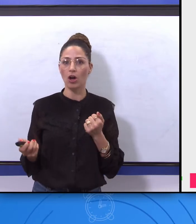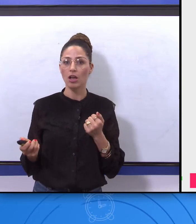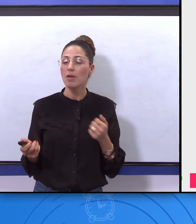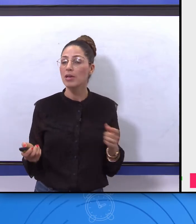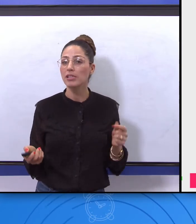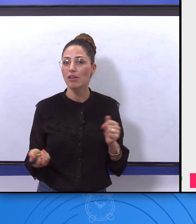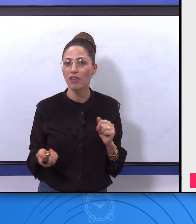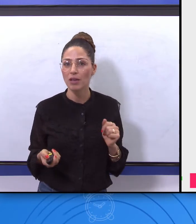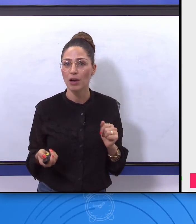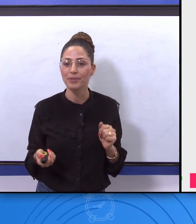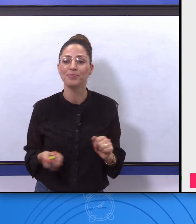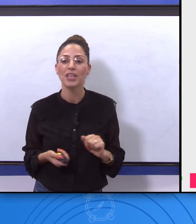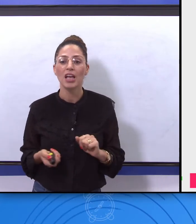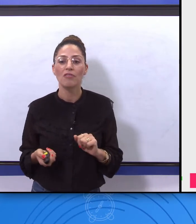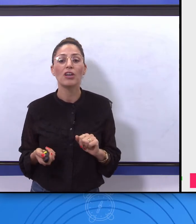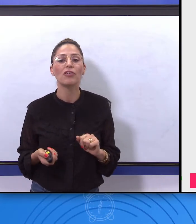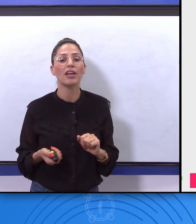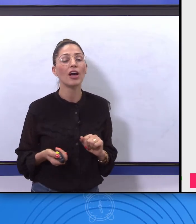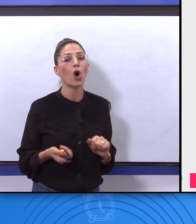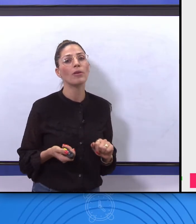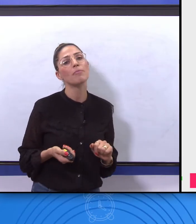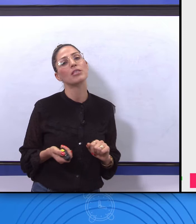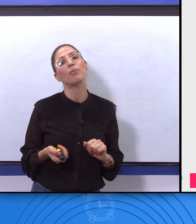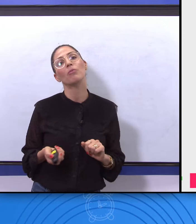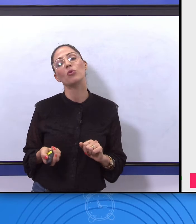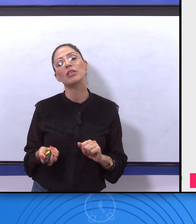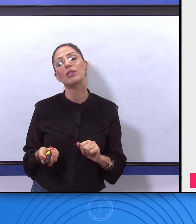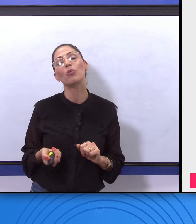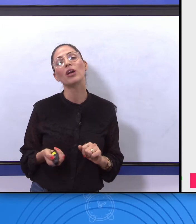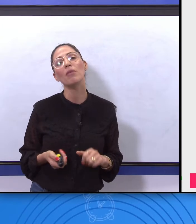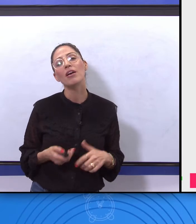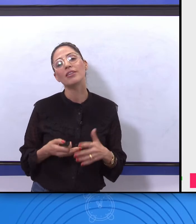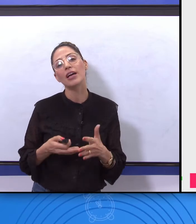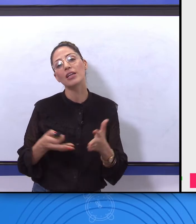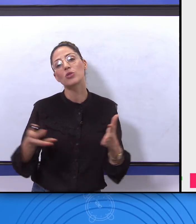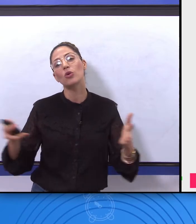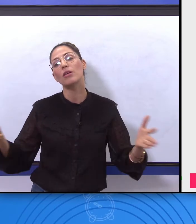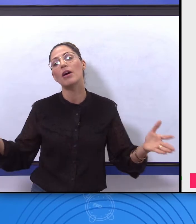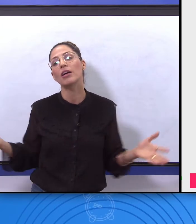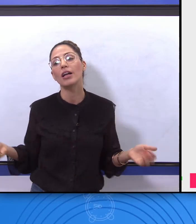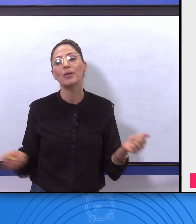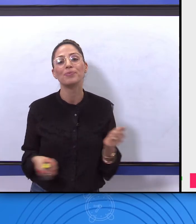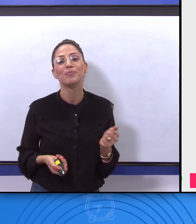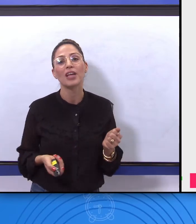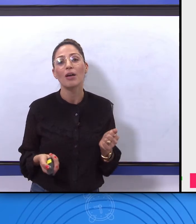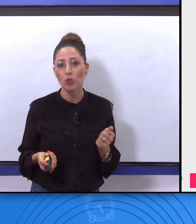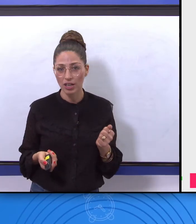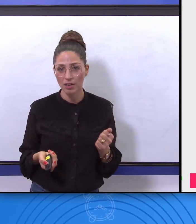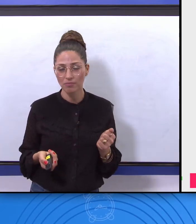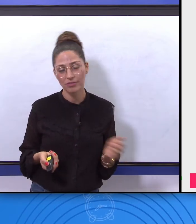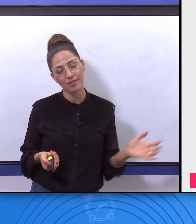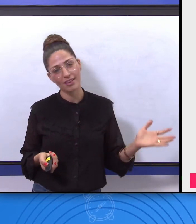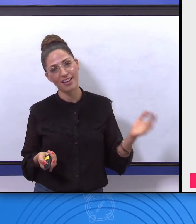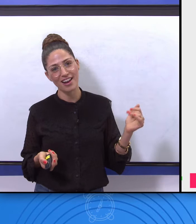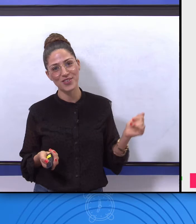מנדלה. מאיזה שפה היא באה, ונבין איך האומנים מספרים לנו את הסיפורים דרך צורות המעגל.